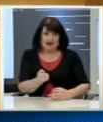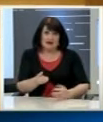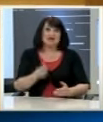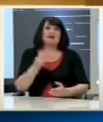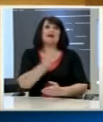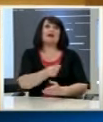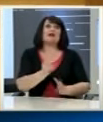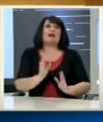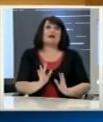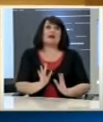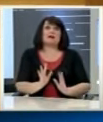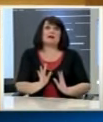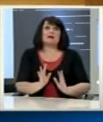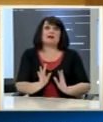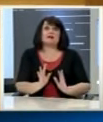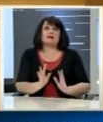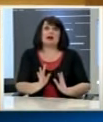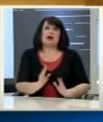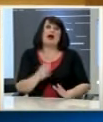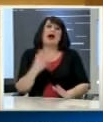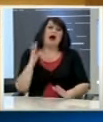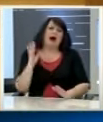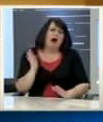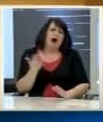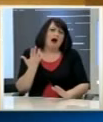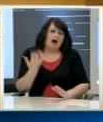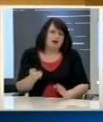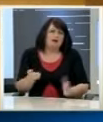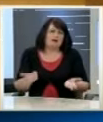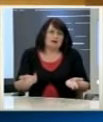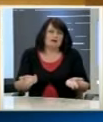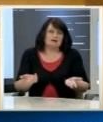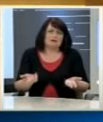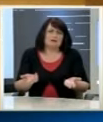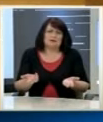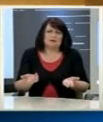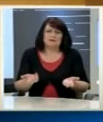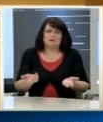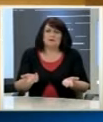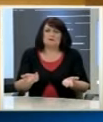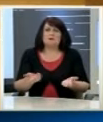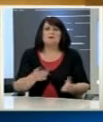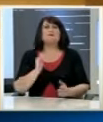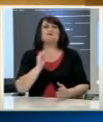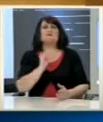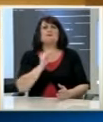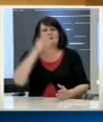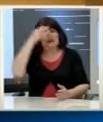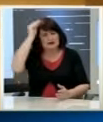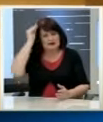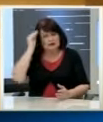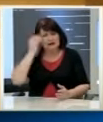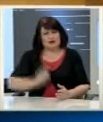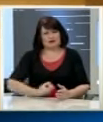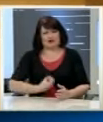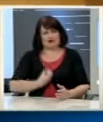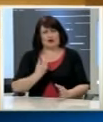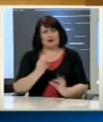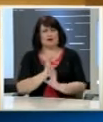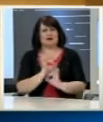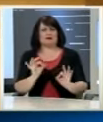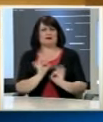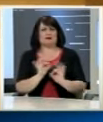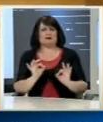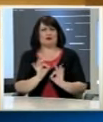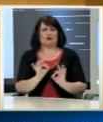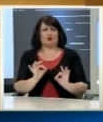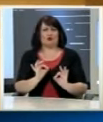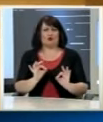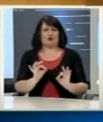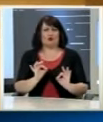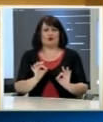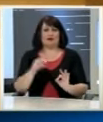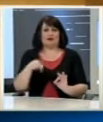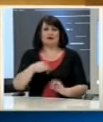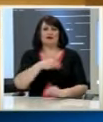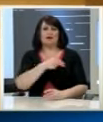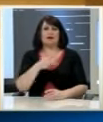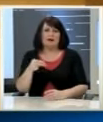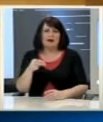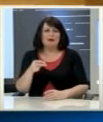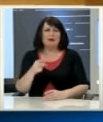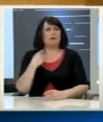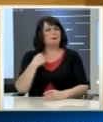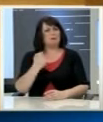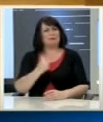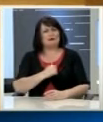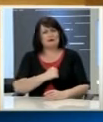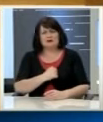καταθέτετε λοιπόν εάν λοιπόν εάν λοιπόν κύριε τσίπρα αισθάνεστε τόσο σίγουρος για αυτή την υπόθεση και